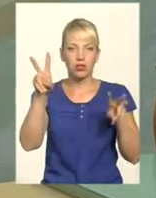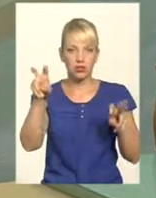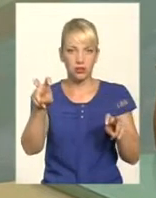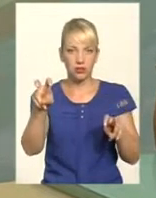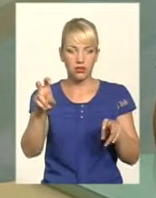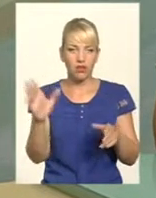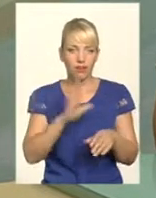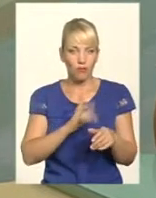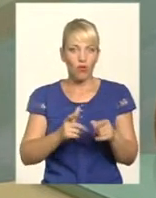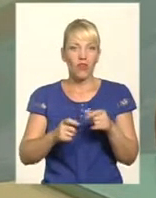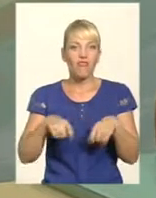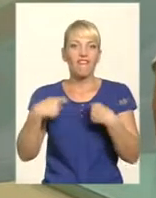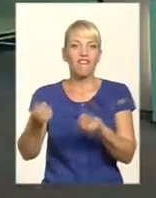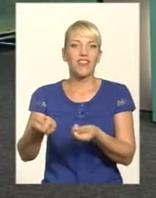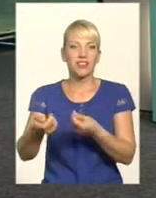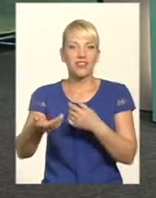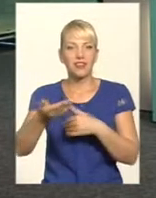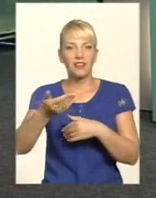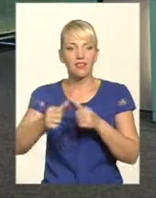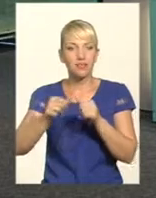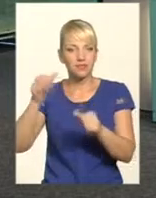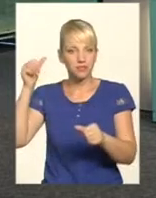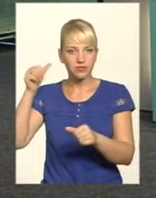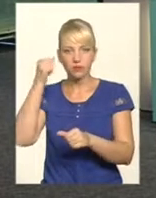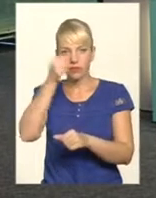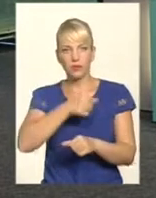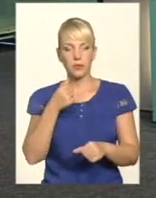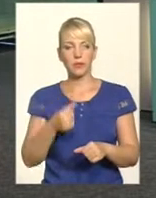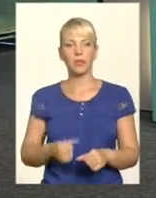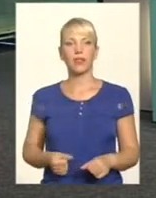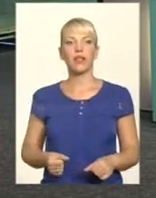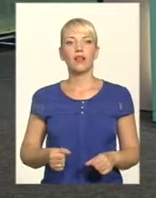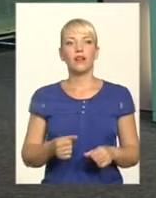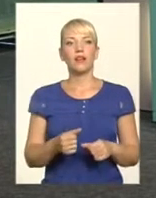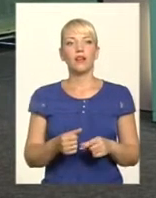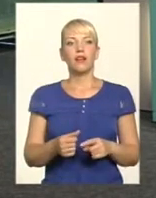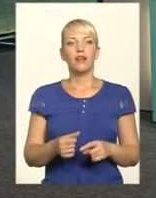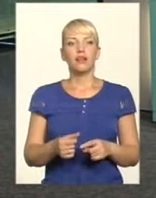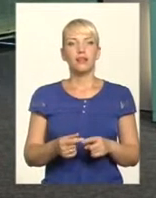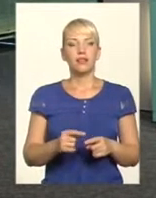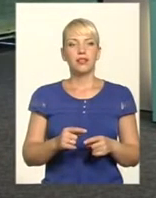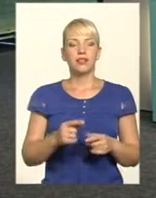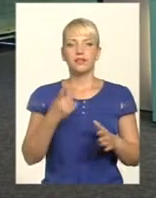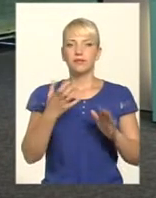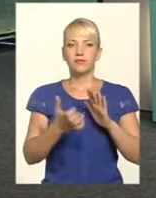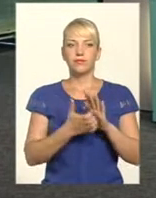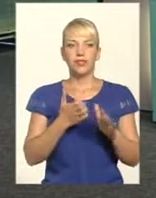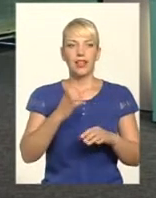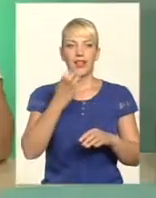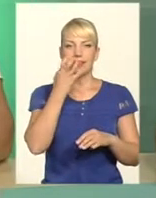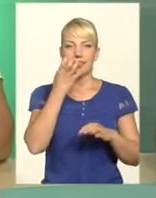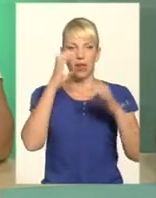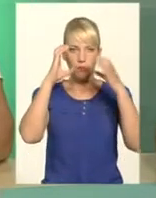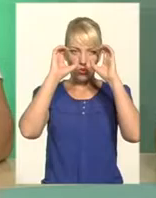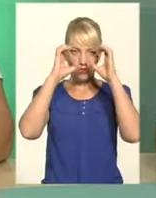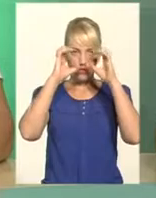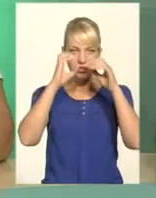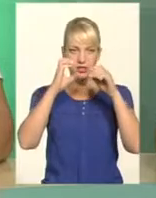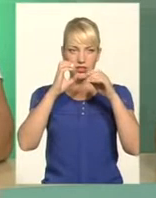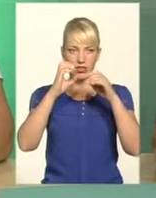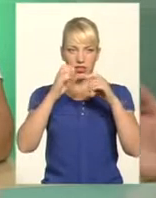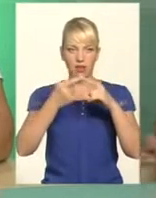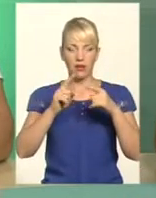коли. Я хочу сказати, що дивіться, основним прибором, який відповідав за безпеку нашого підрозділу, це тепловізор, один основний. І цей тепловізор ми